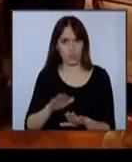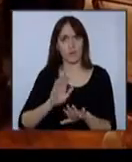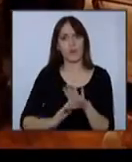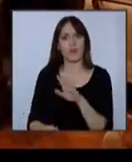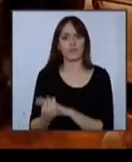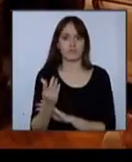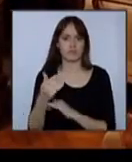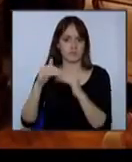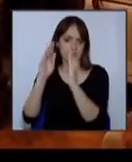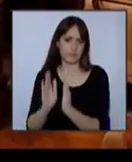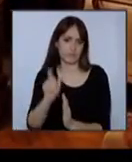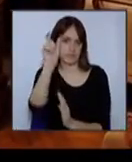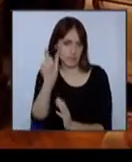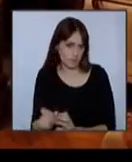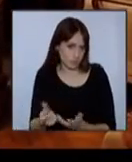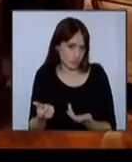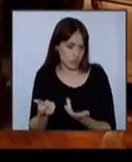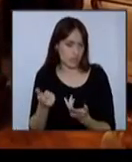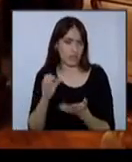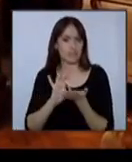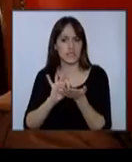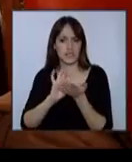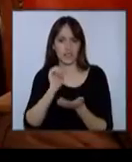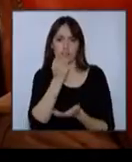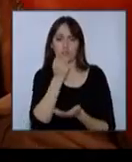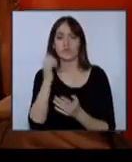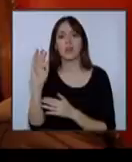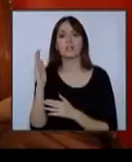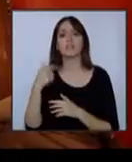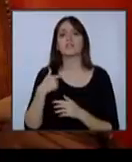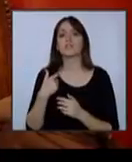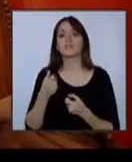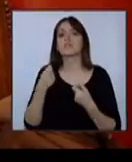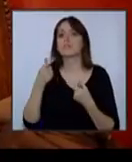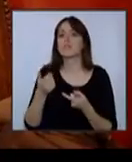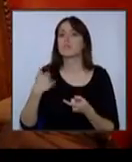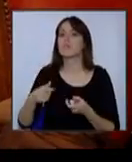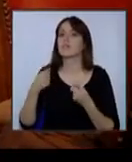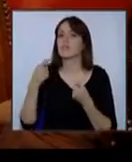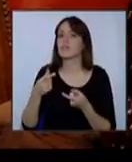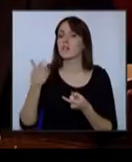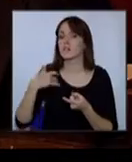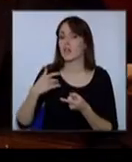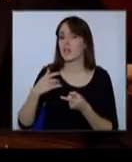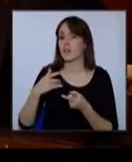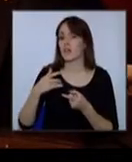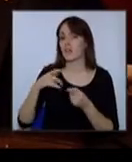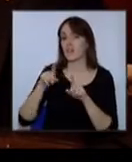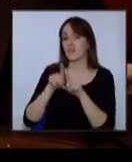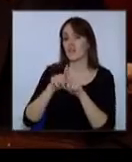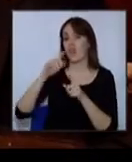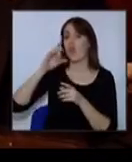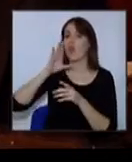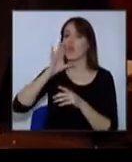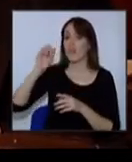del síndic. Tot i trobant bé la proposta, ja vam advertir que aquest servei ja l'oferia el govern de Catalunya i que des del govern